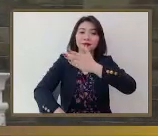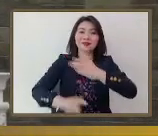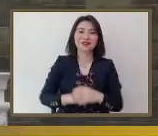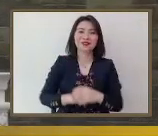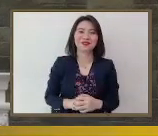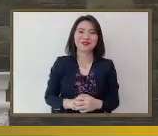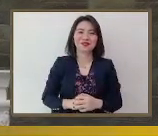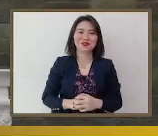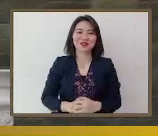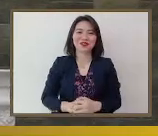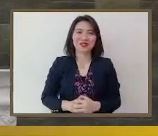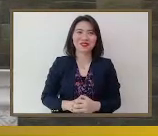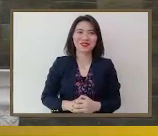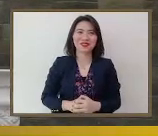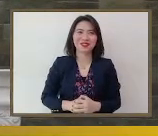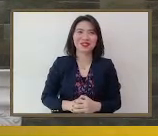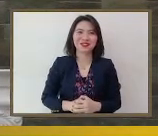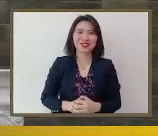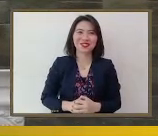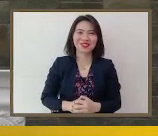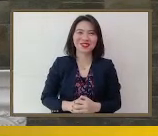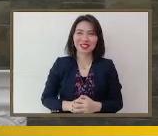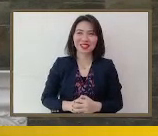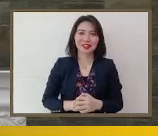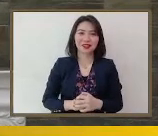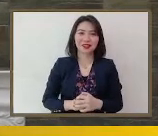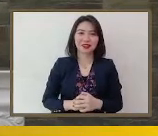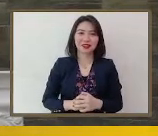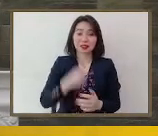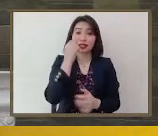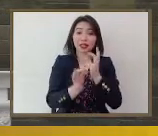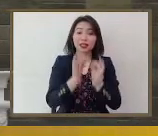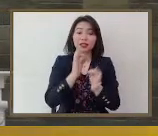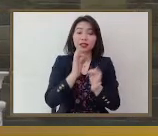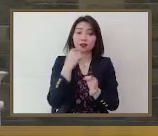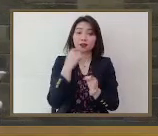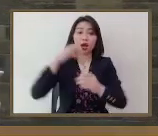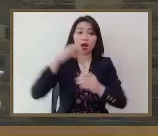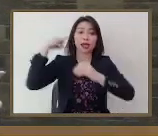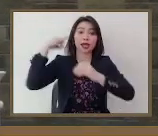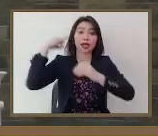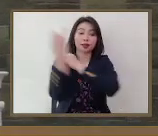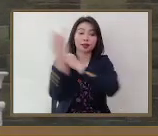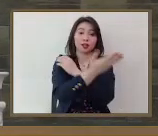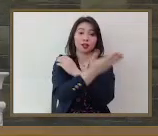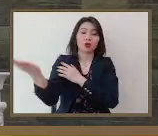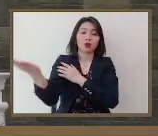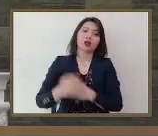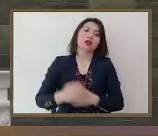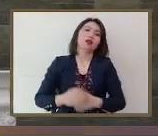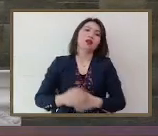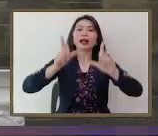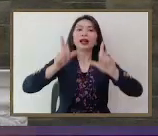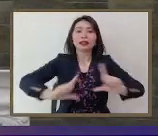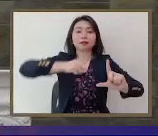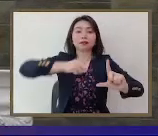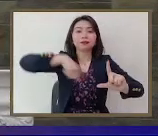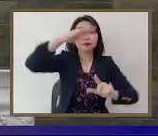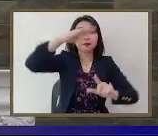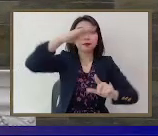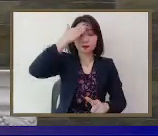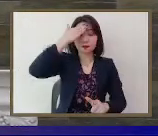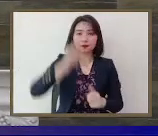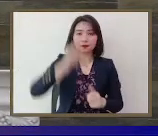by the way, kung sino man ang nag-invite po sa inyo na first time, please let us know at